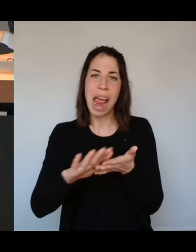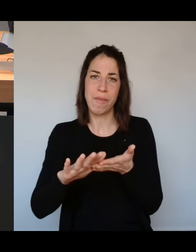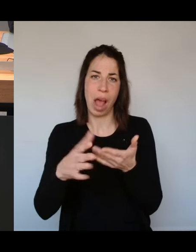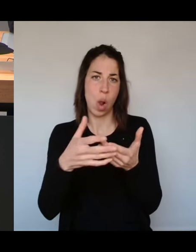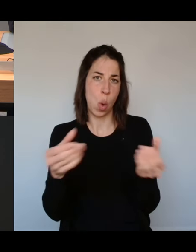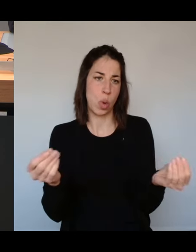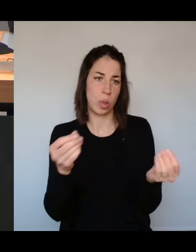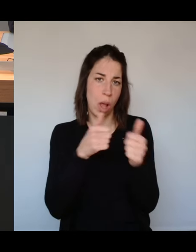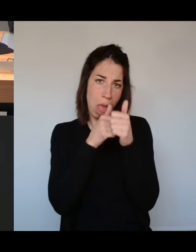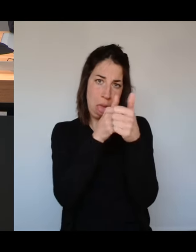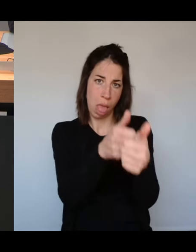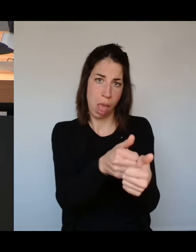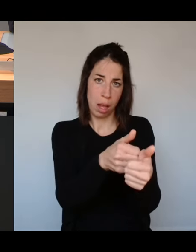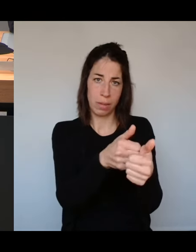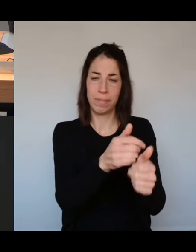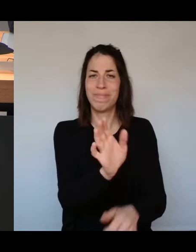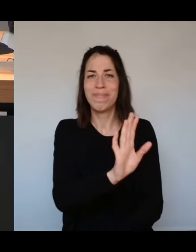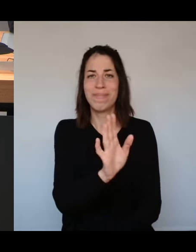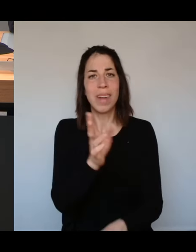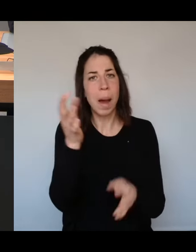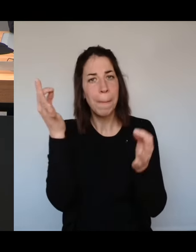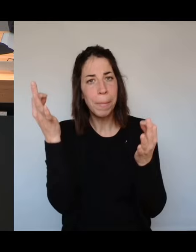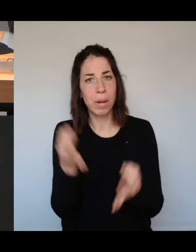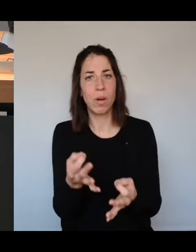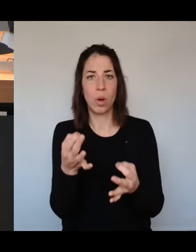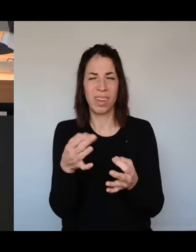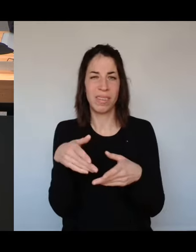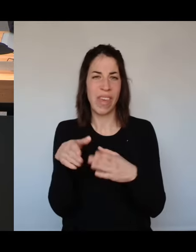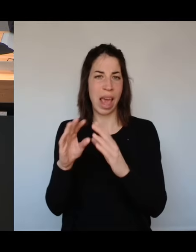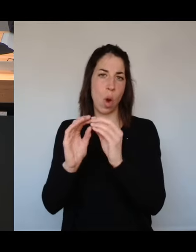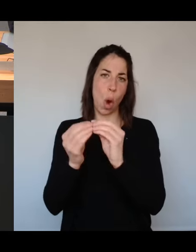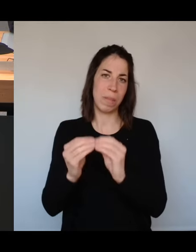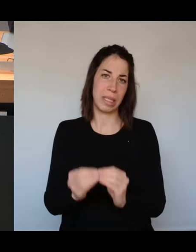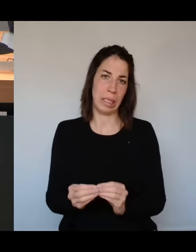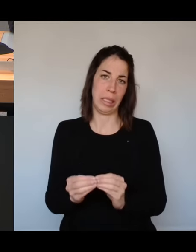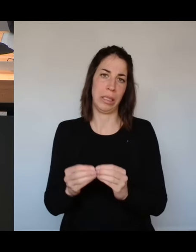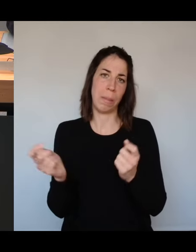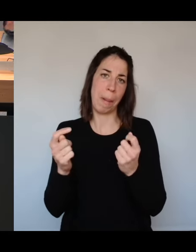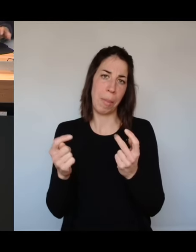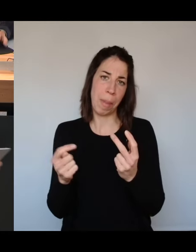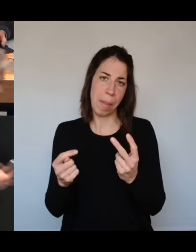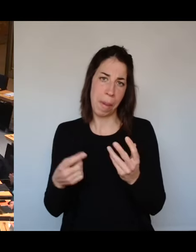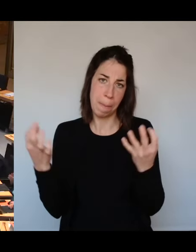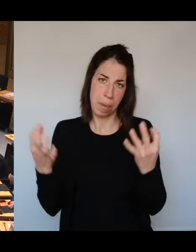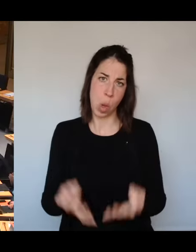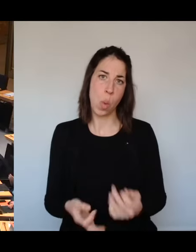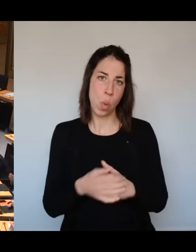komplizierten Weg zu gehen, auch wenn er nicht mit den einfachen Botschaften verbunden ist. Vielen Dank.